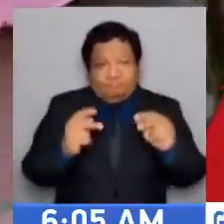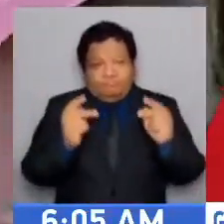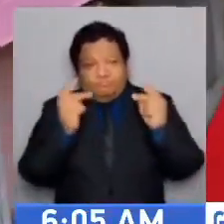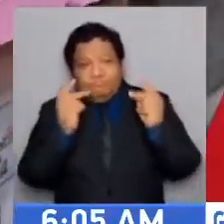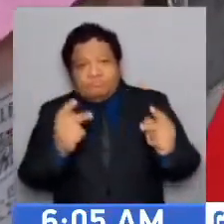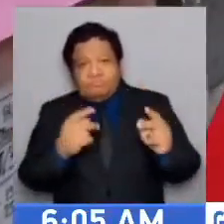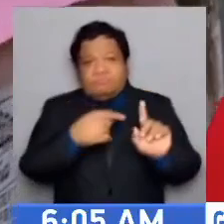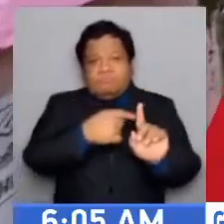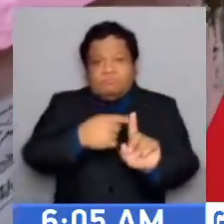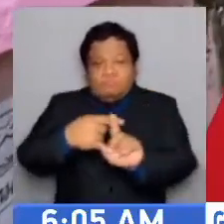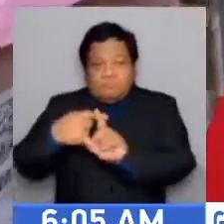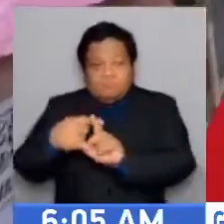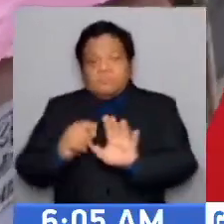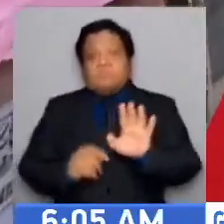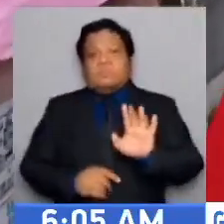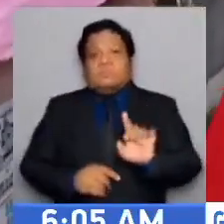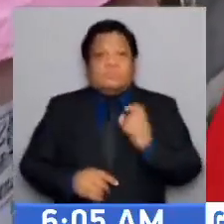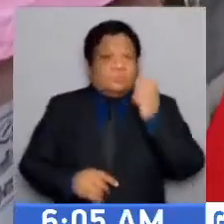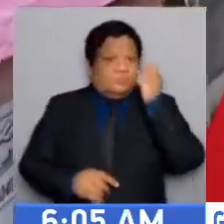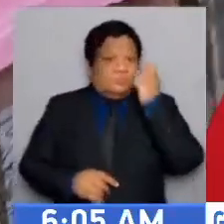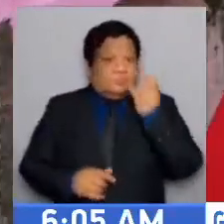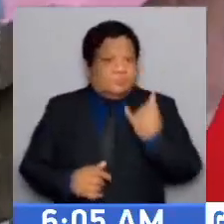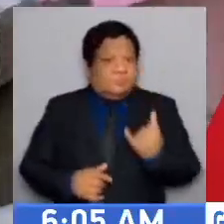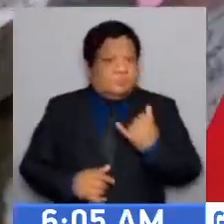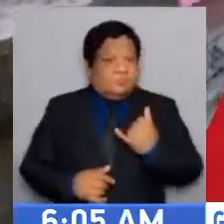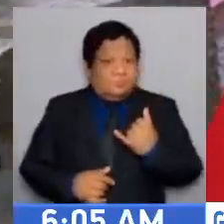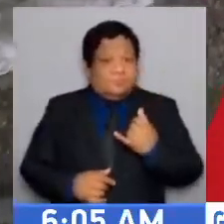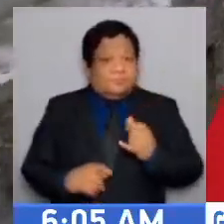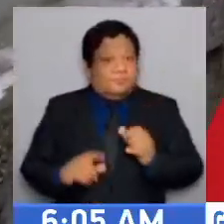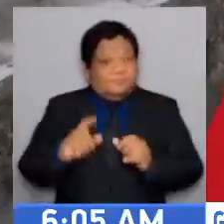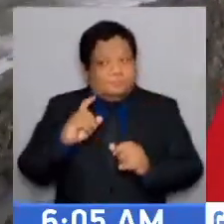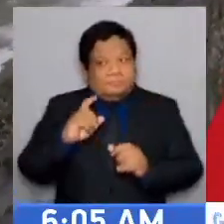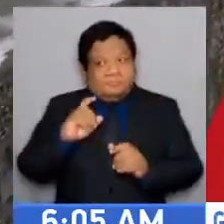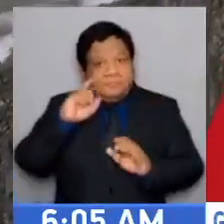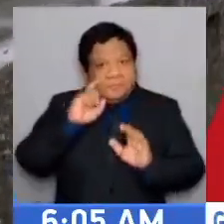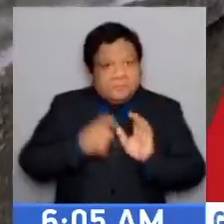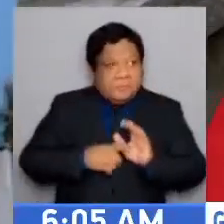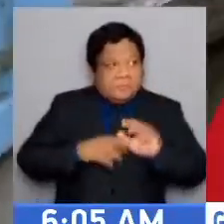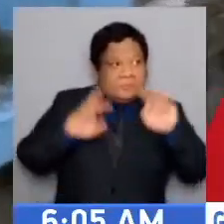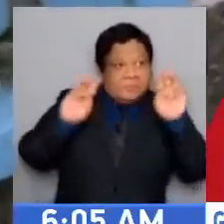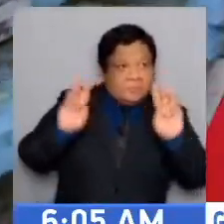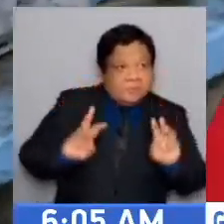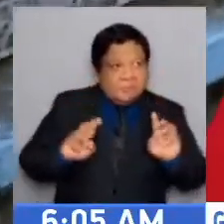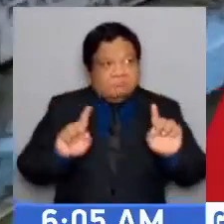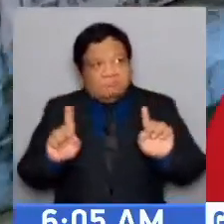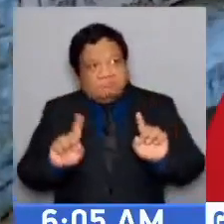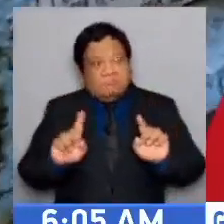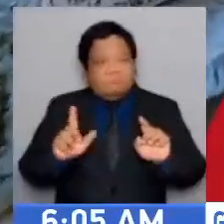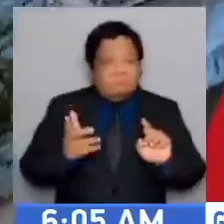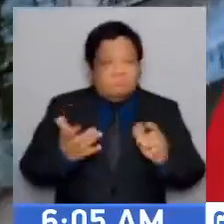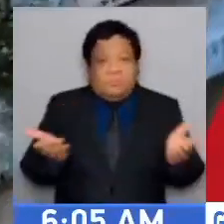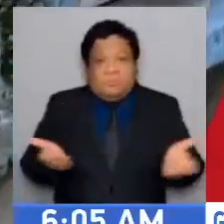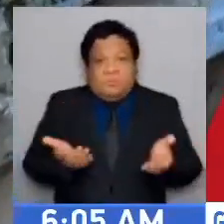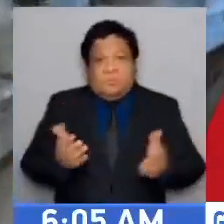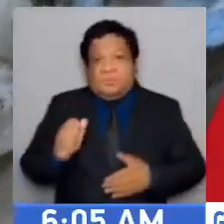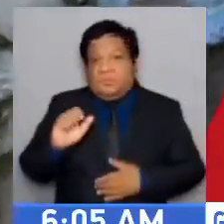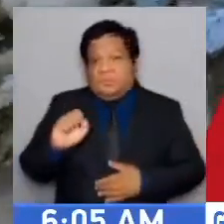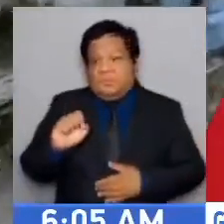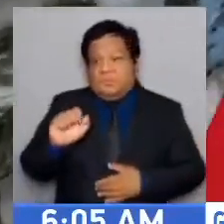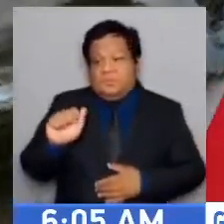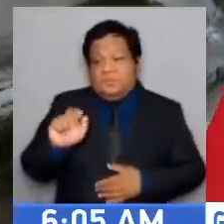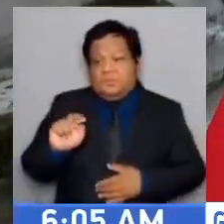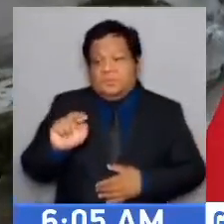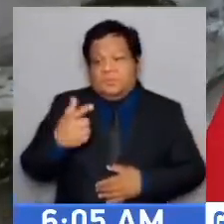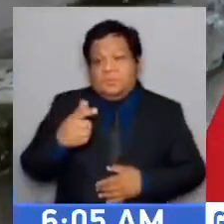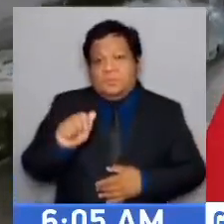nga po nakikita natin ngayon, medyo misa sumasama ang panahon, dito po sa Sangandaan Cemetery sa Caloocan, sinamantala na po ng ating mga kababayan